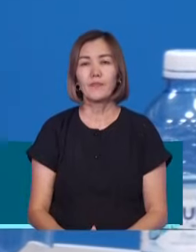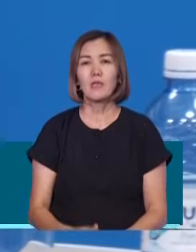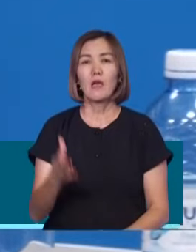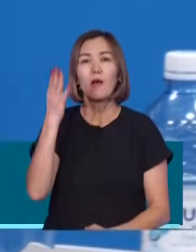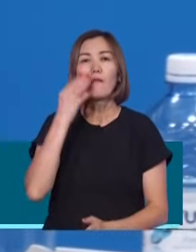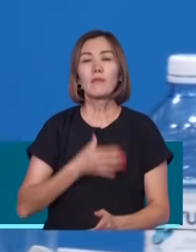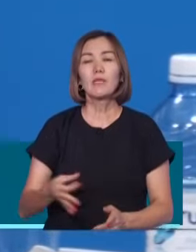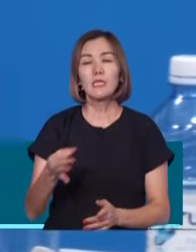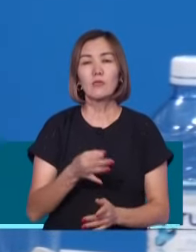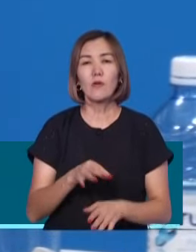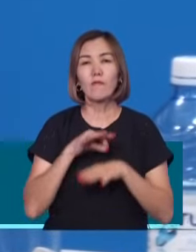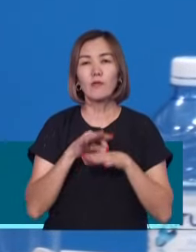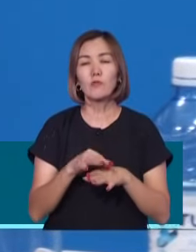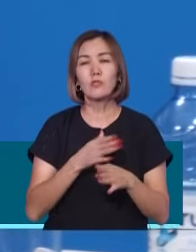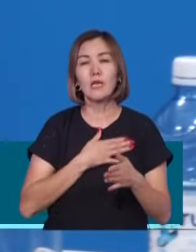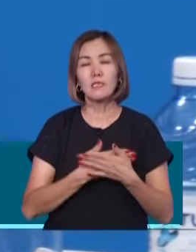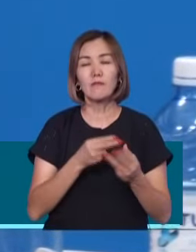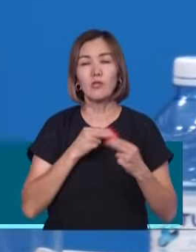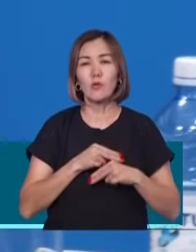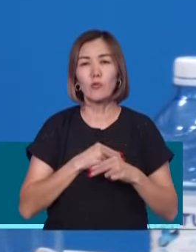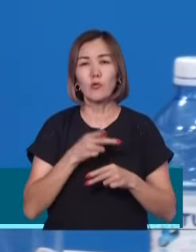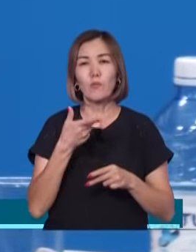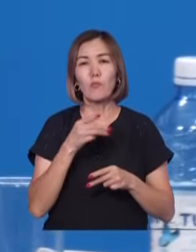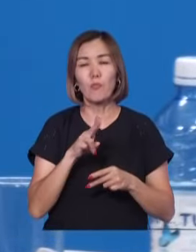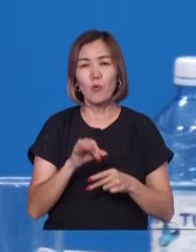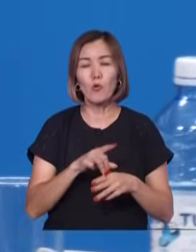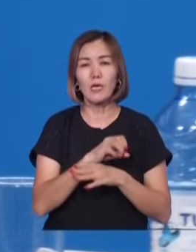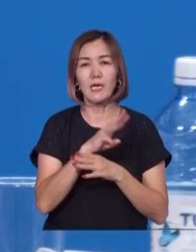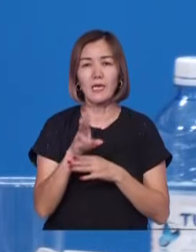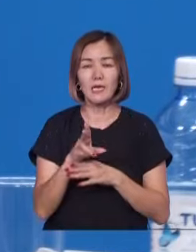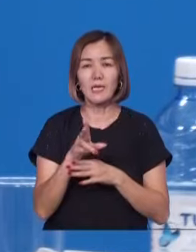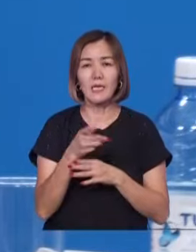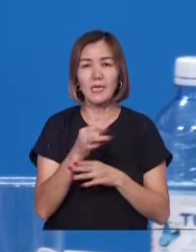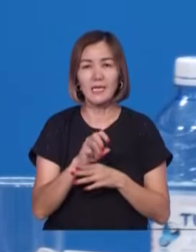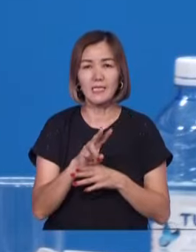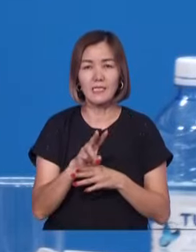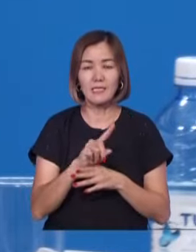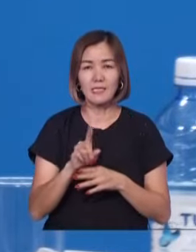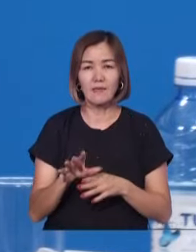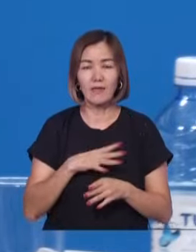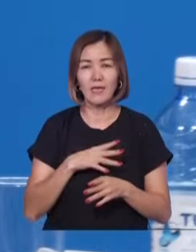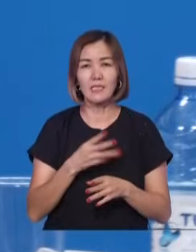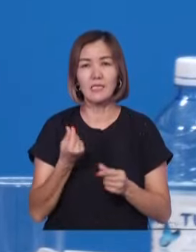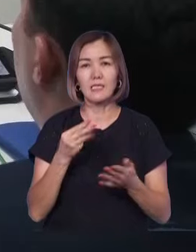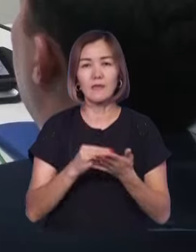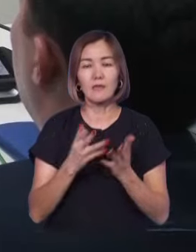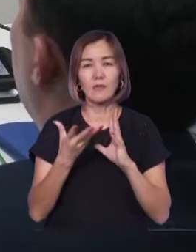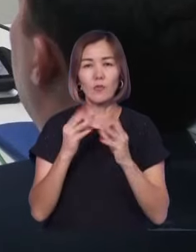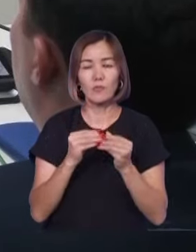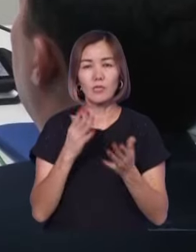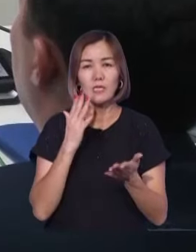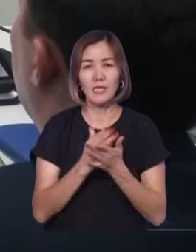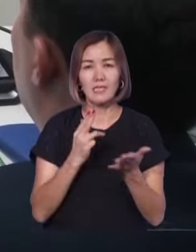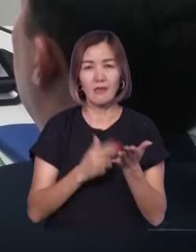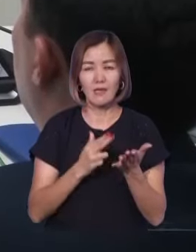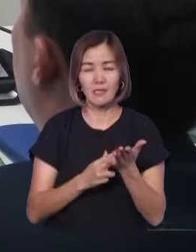Алматинской области ведутся активные работы по газификации региона об этом свидетельствуют цифры статистики Кроме того в